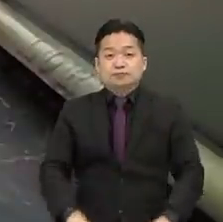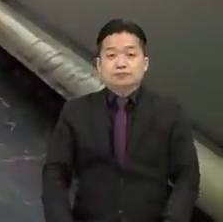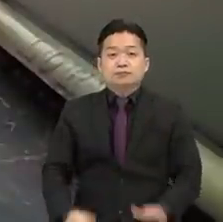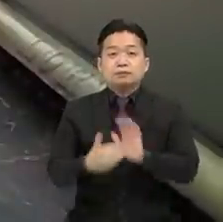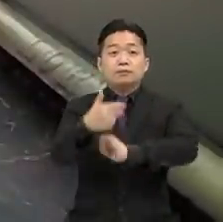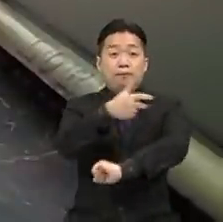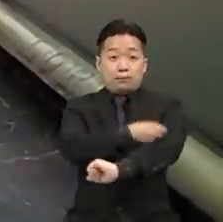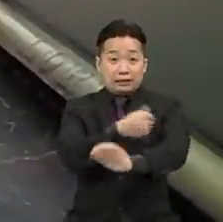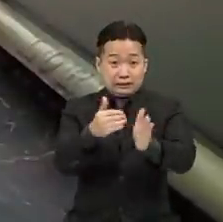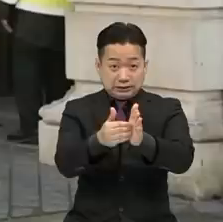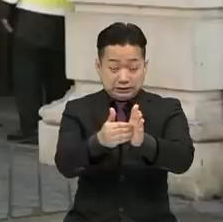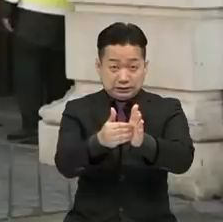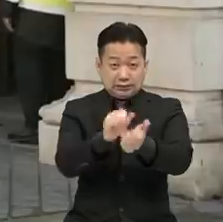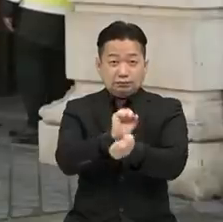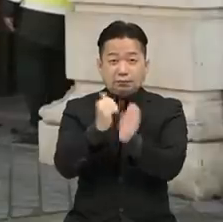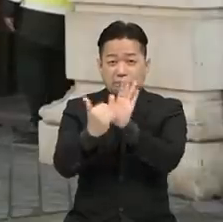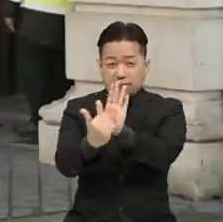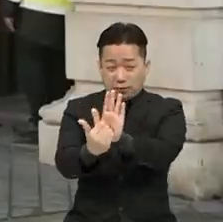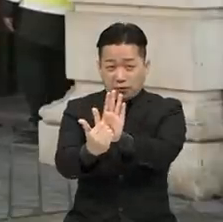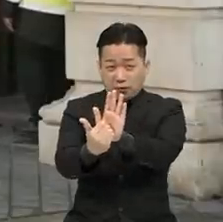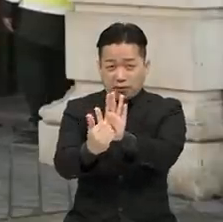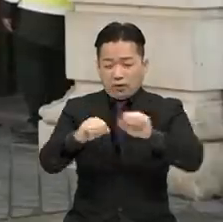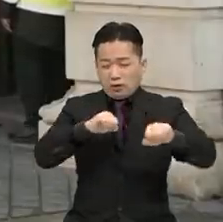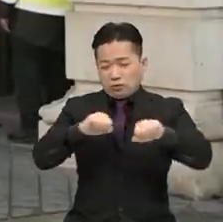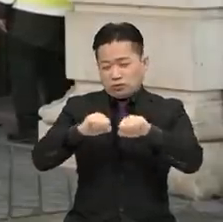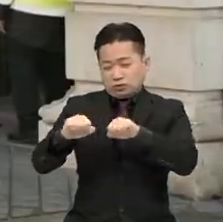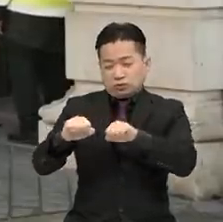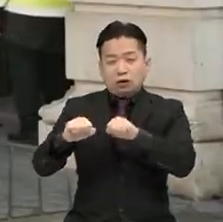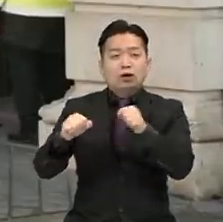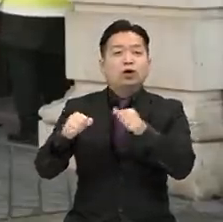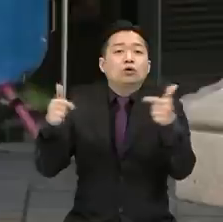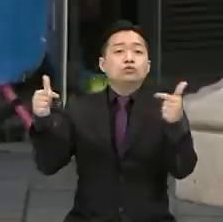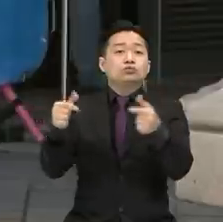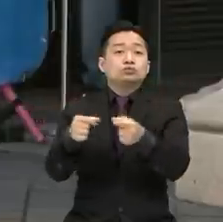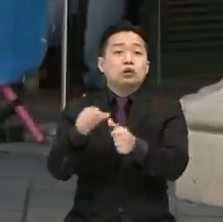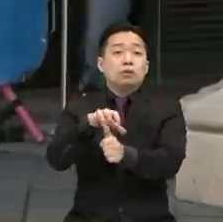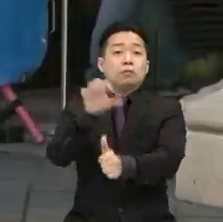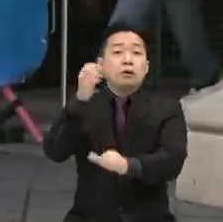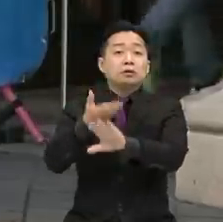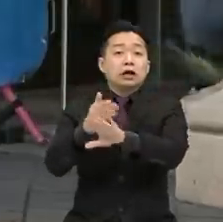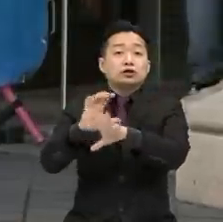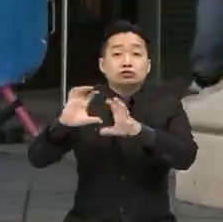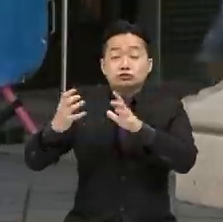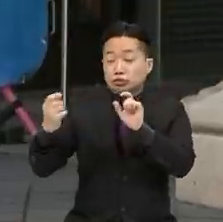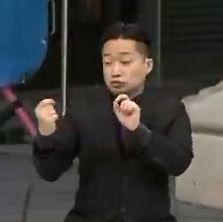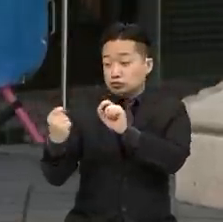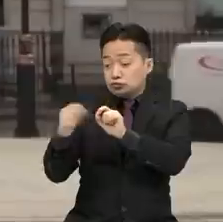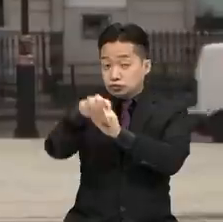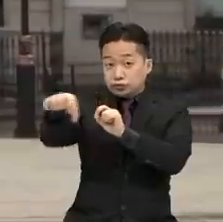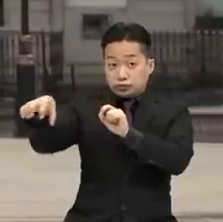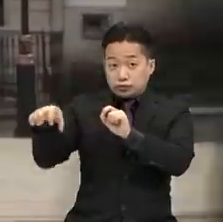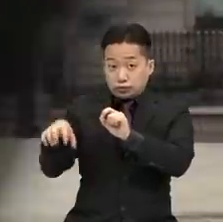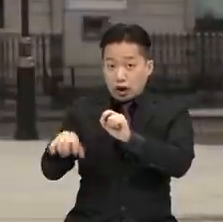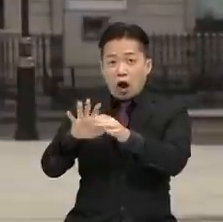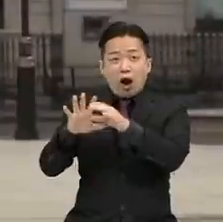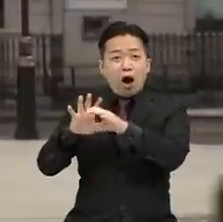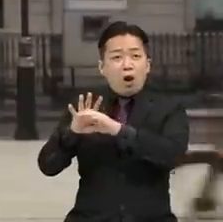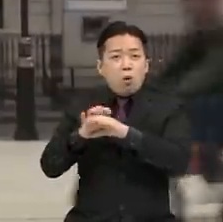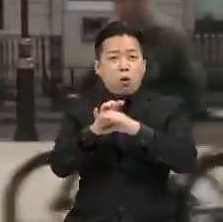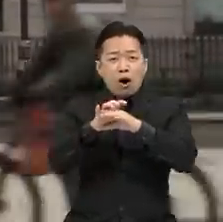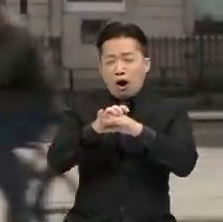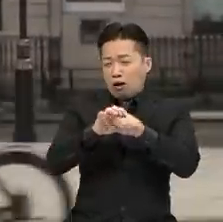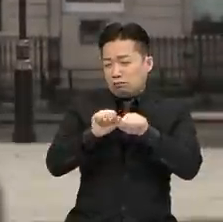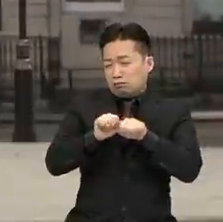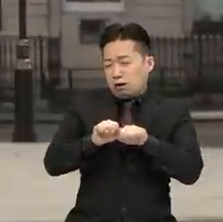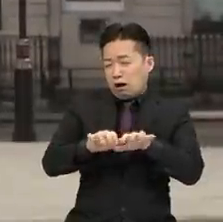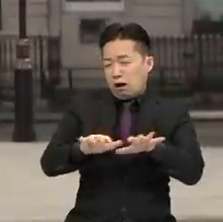백신 접종 후 방역 조치를 대폭 완화했거나 해제한 다른 유럽 국가들에서도 코로나 감염이